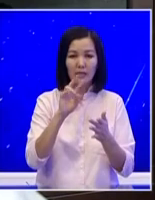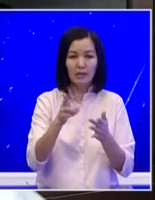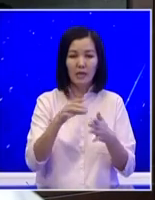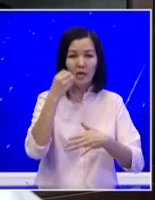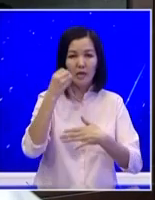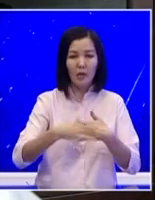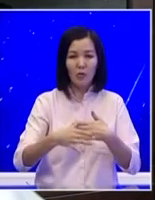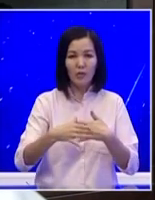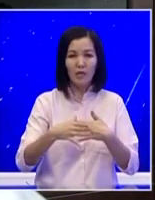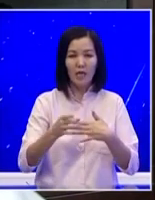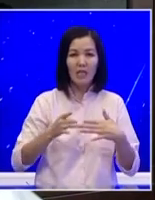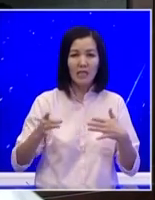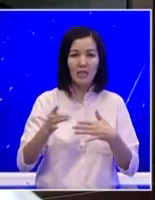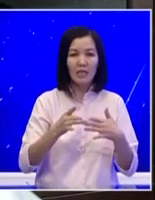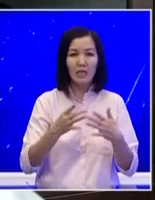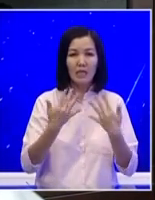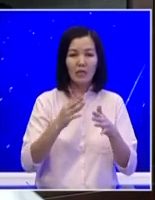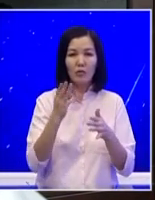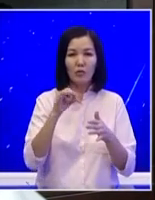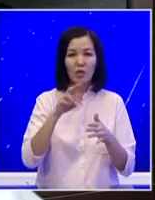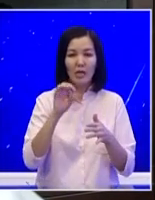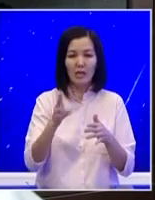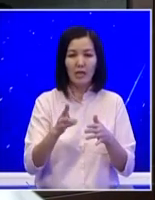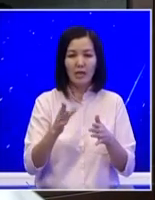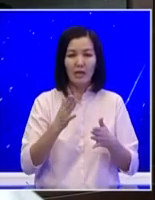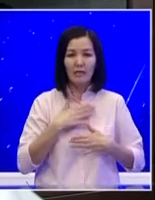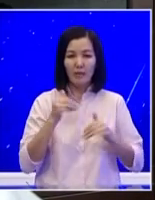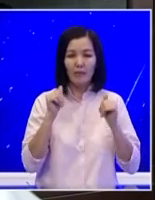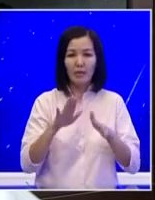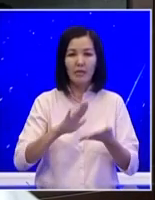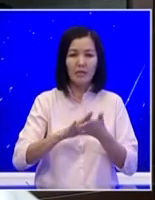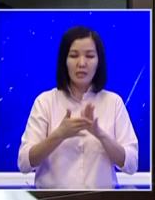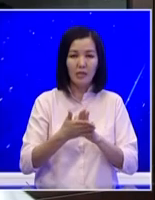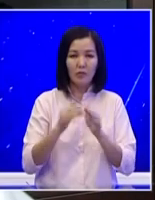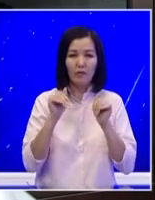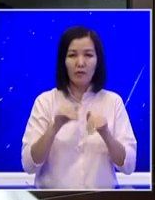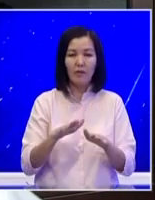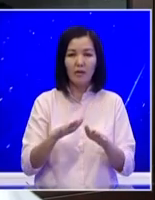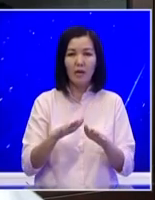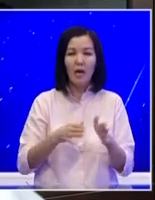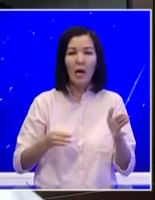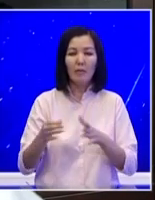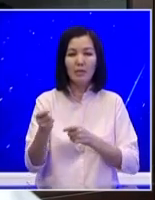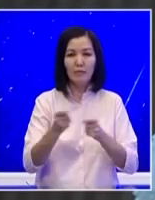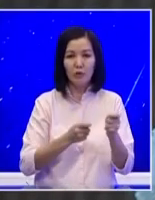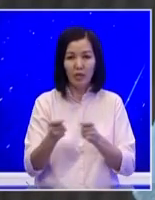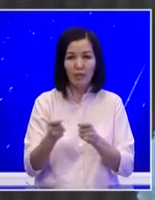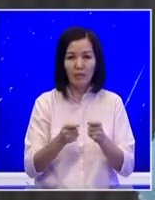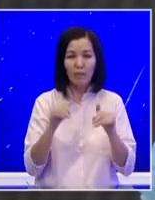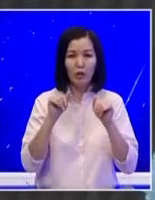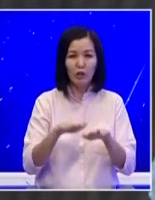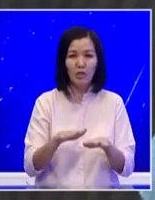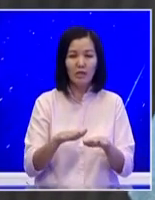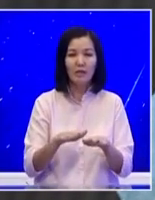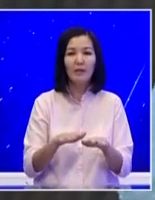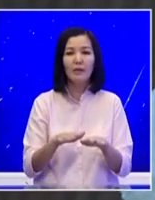а также село Челек. И нами было принято согласованное областным штабом решение